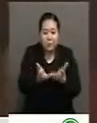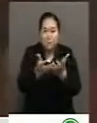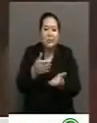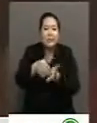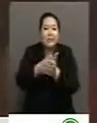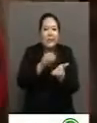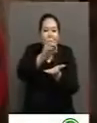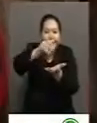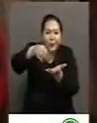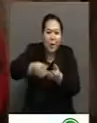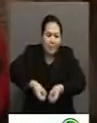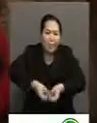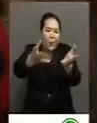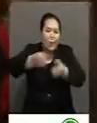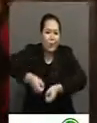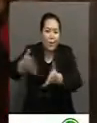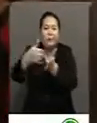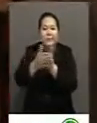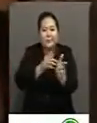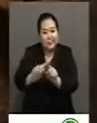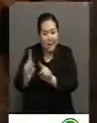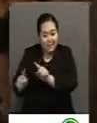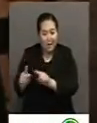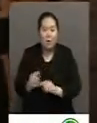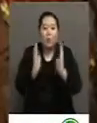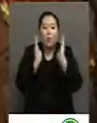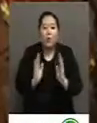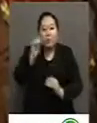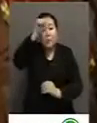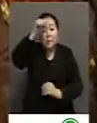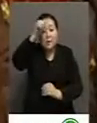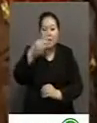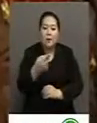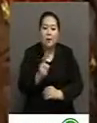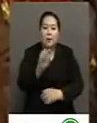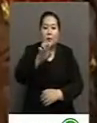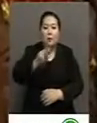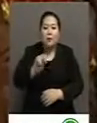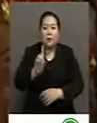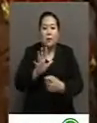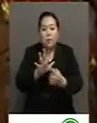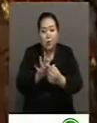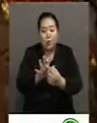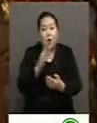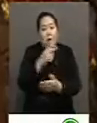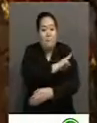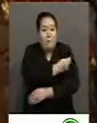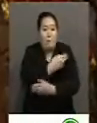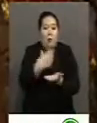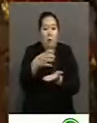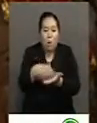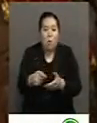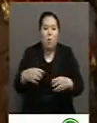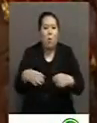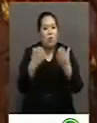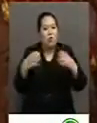งสีเข้าใส่กันตามภาพนี้เลยค่ะซึ่งแพทย์ชาวฮินดูชื่อว่าปาทิปกุมารเขาเล่าว่าเทศกาลสีนี่เป็นเทศกาลที่ยิ่ง